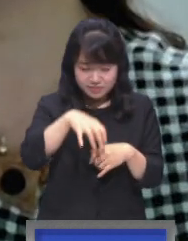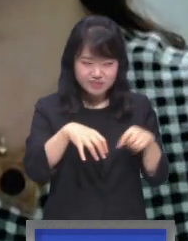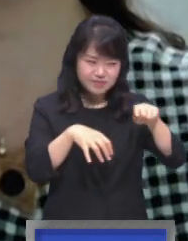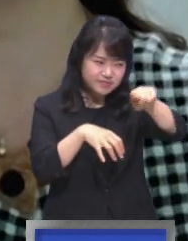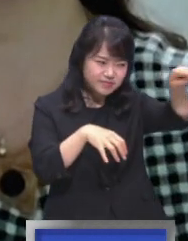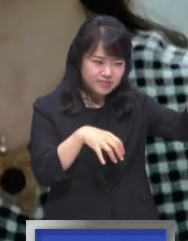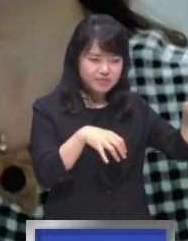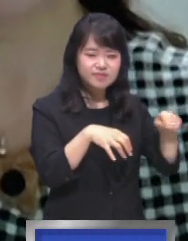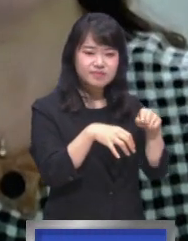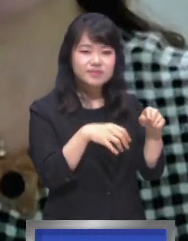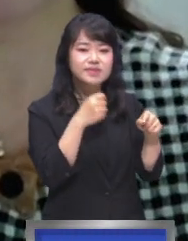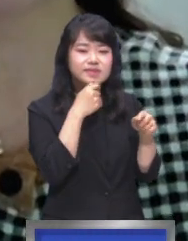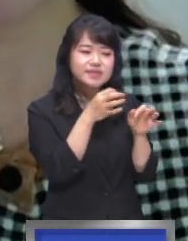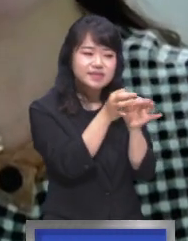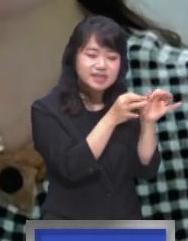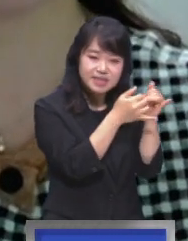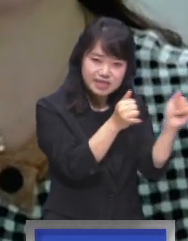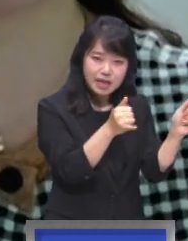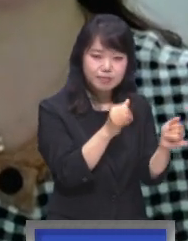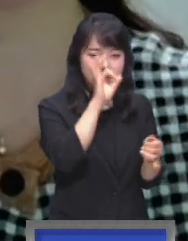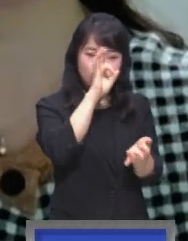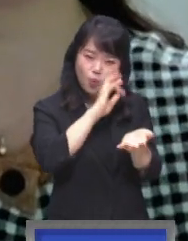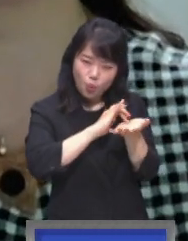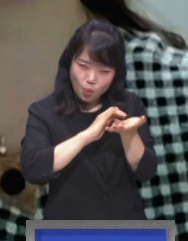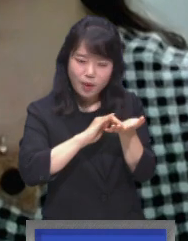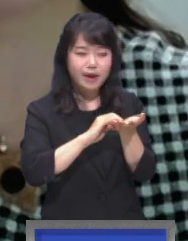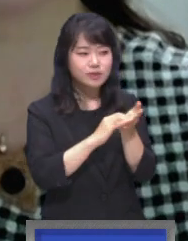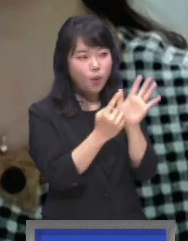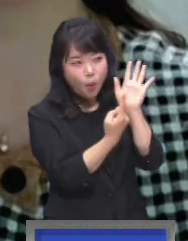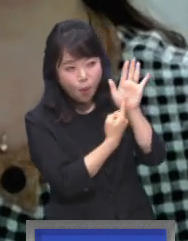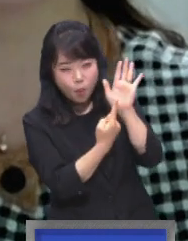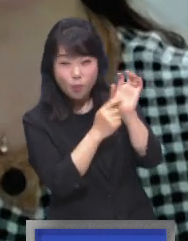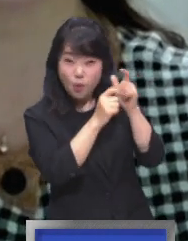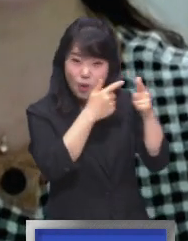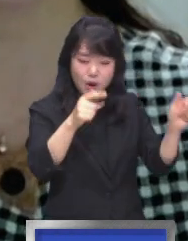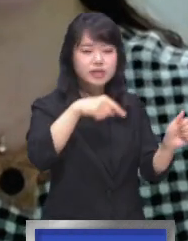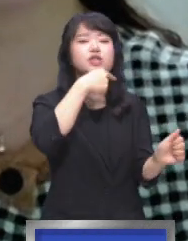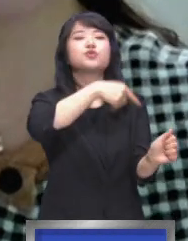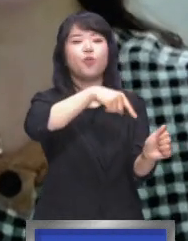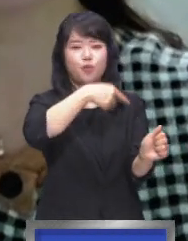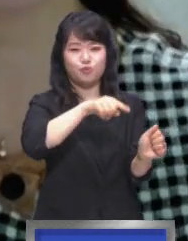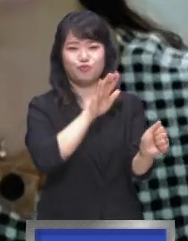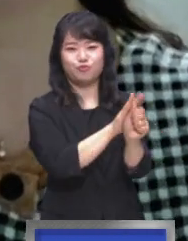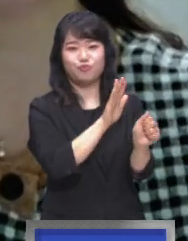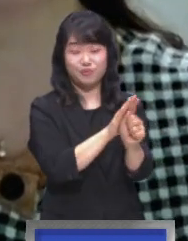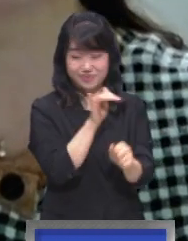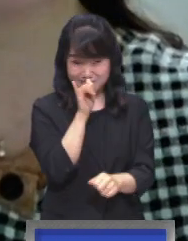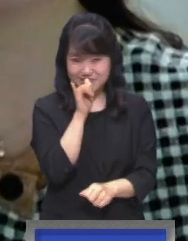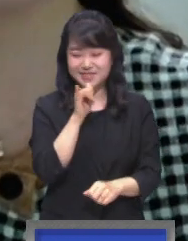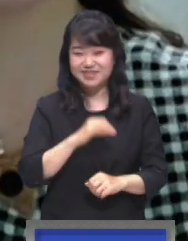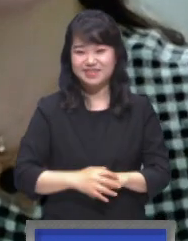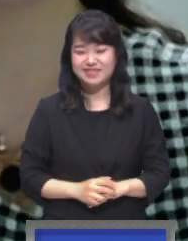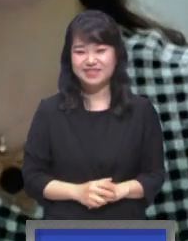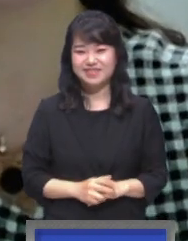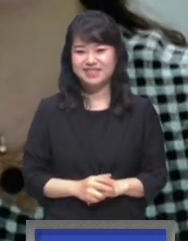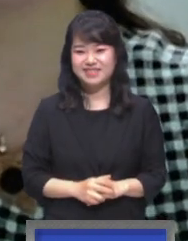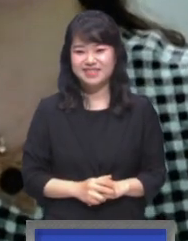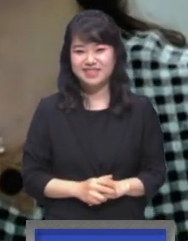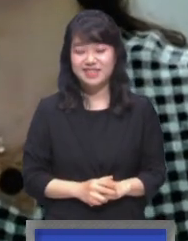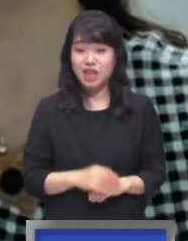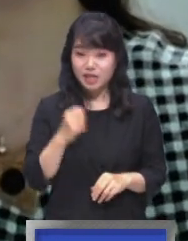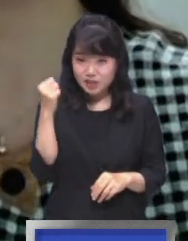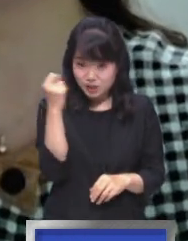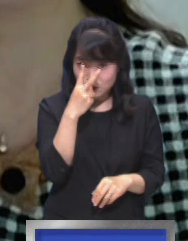소상공인들을 대상으로 세무와 회계, 마케팅 등 다양한 교육 과정을 운영하고 있다고 합니다.